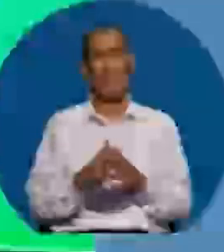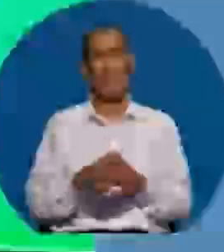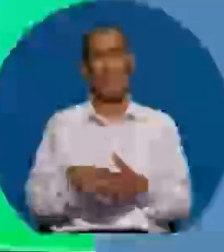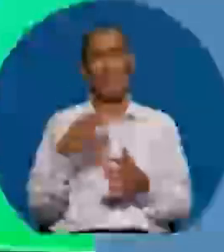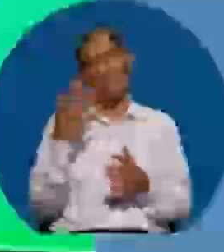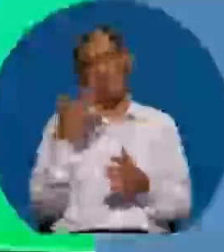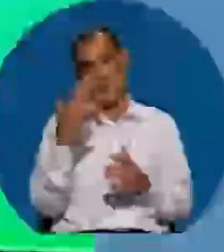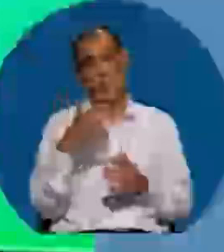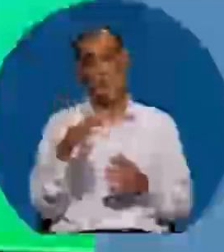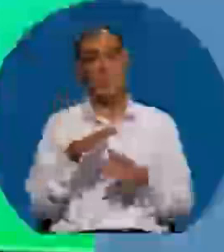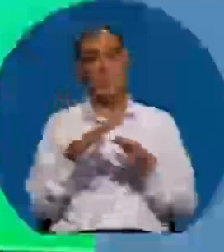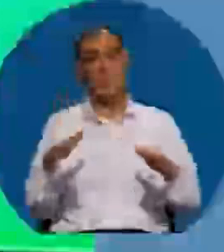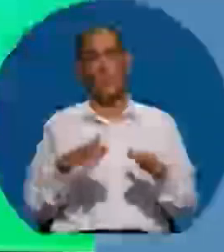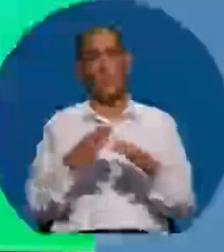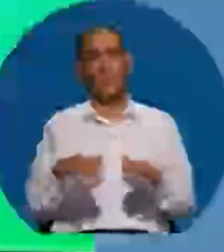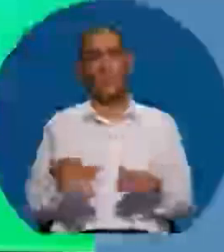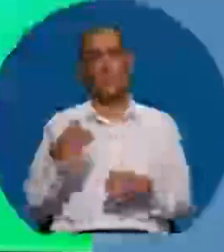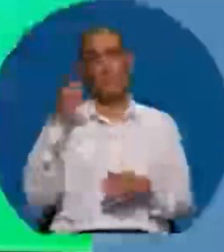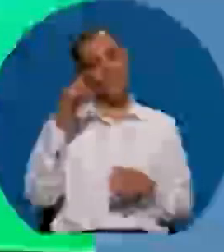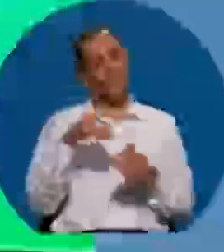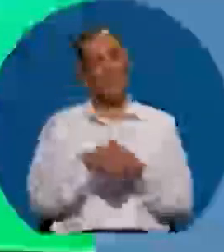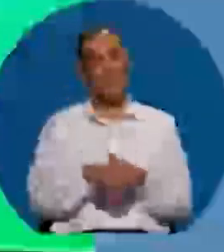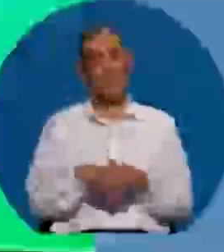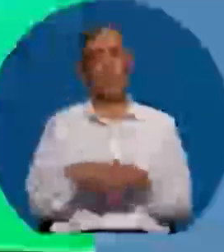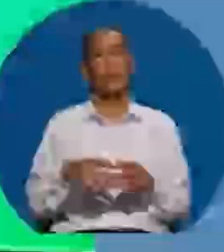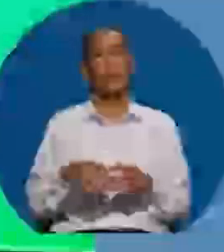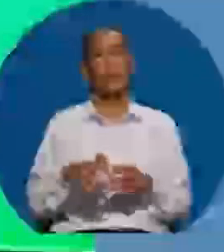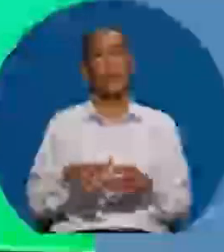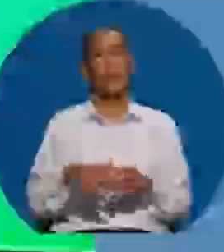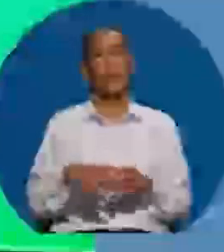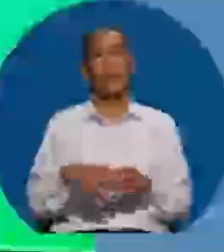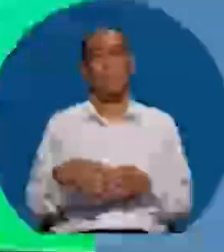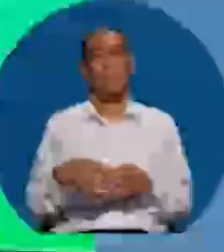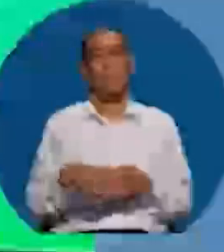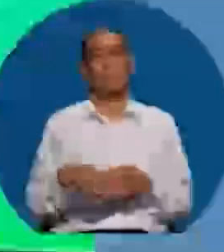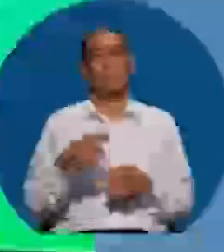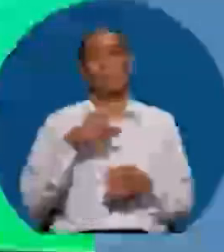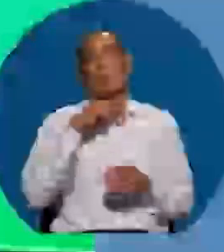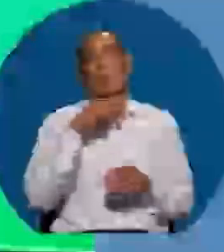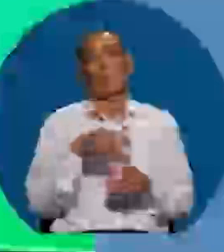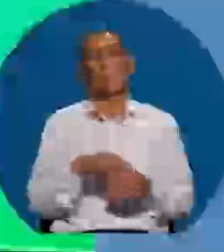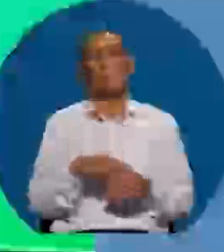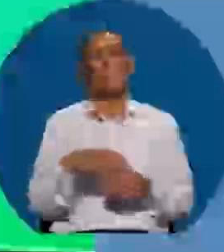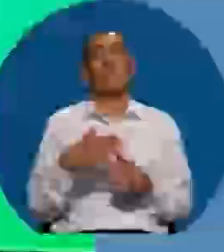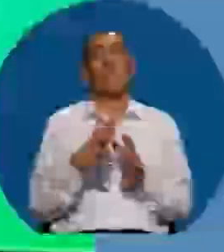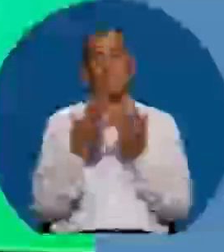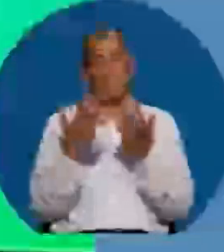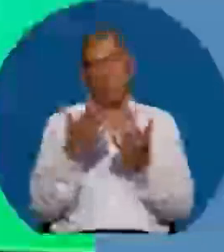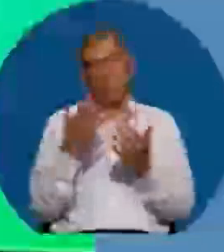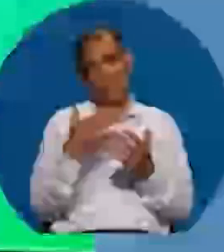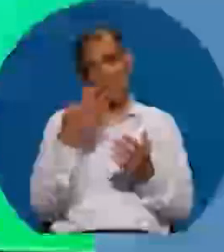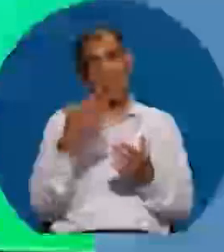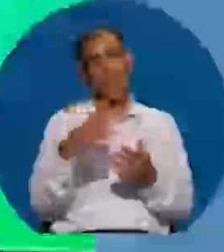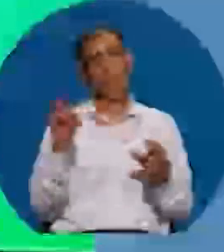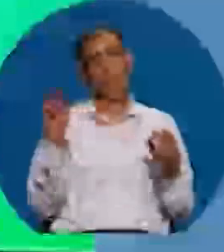Қосықты оқып, мазмұнын біліп алдық ба оқушылар? Баракалла, келің, дықатларыңызды кітабыңыздағы темаға